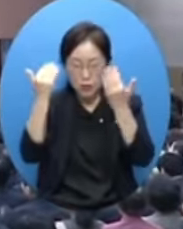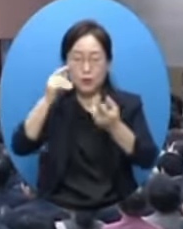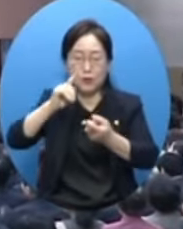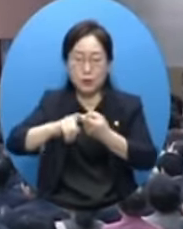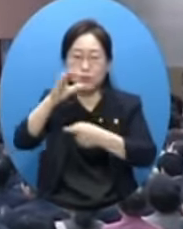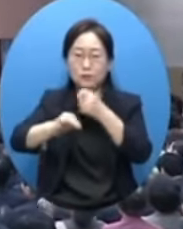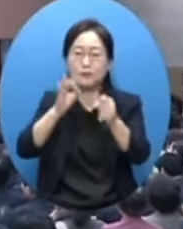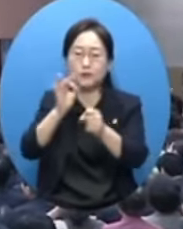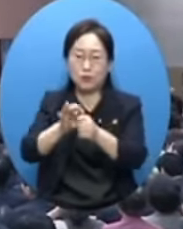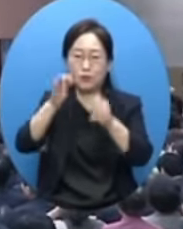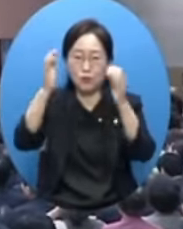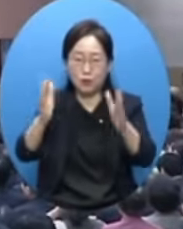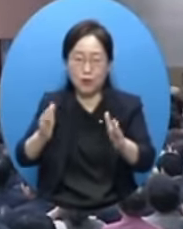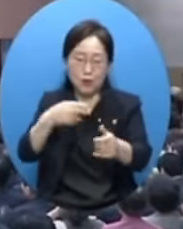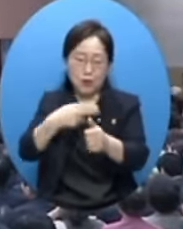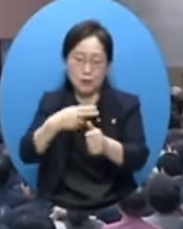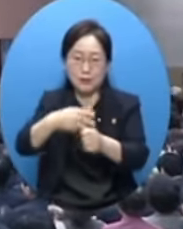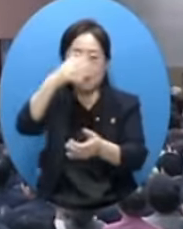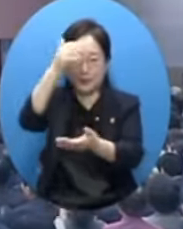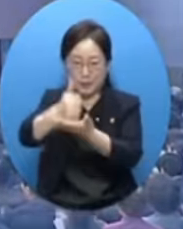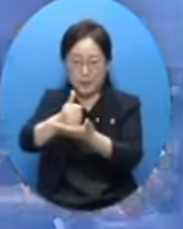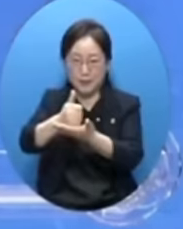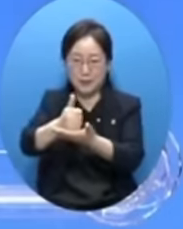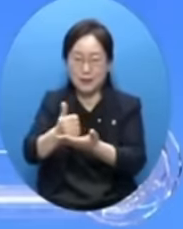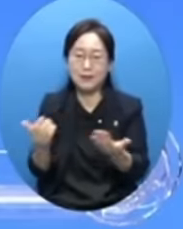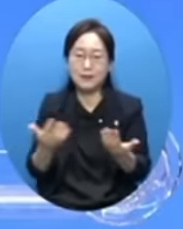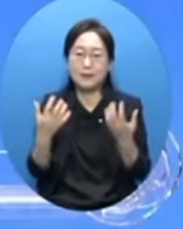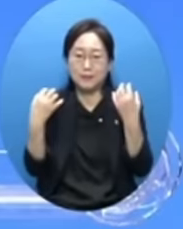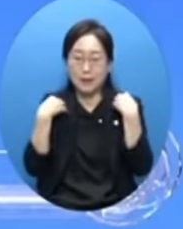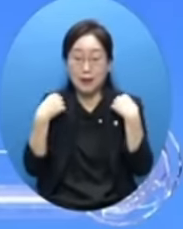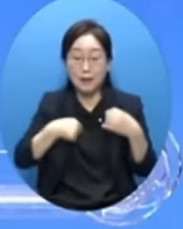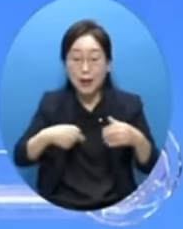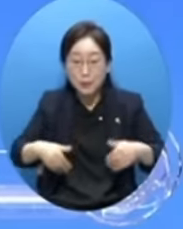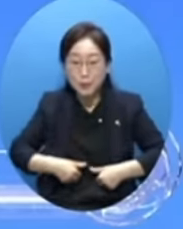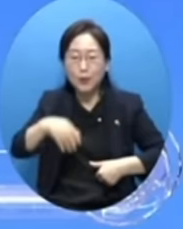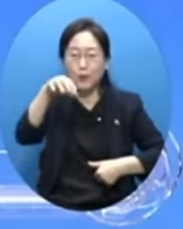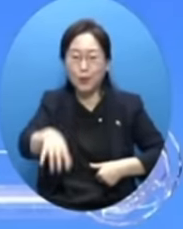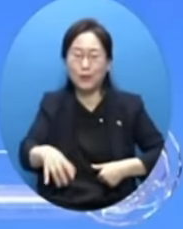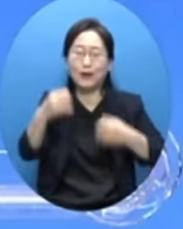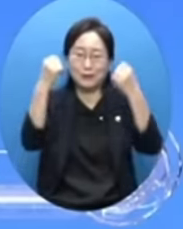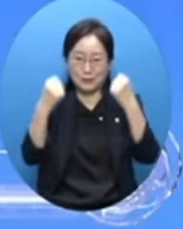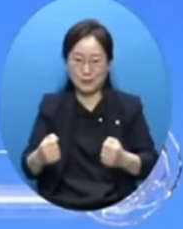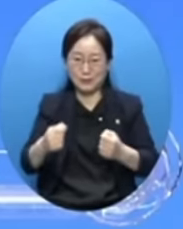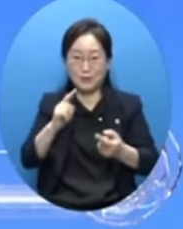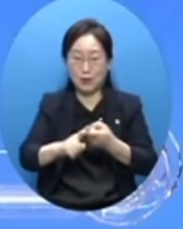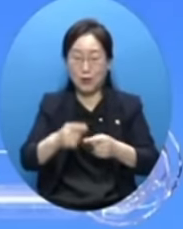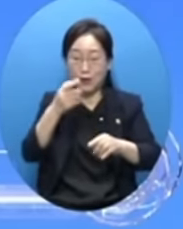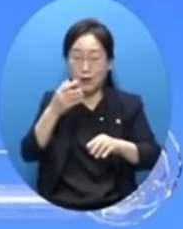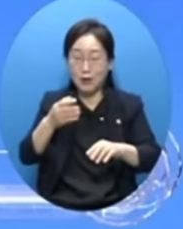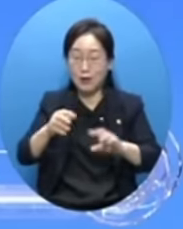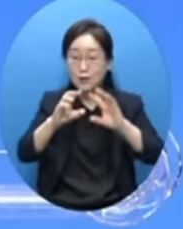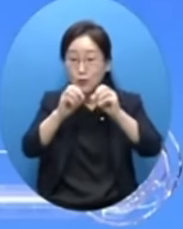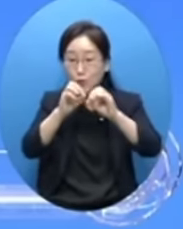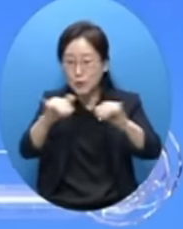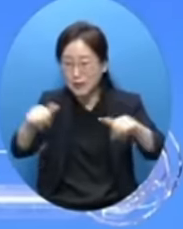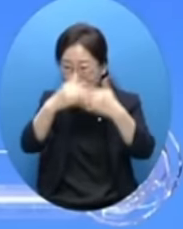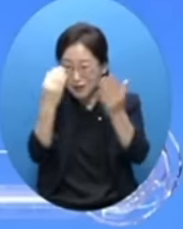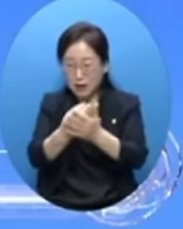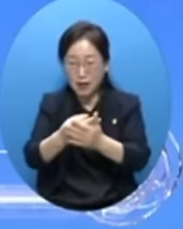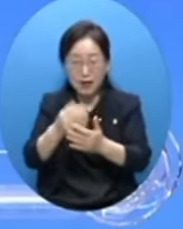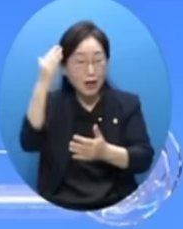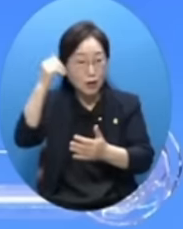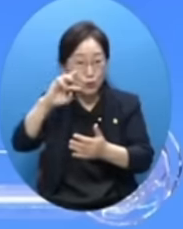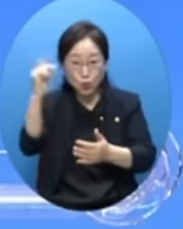동안 교장으로 일을 합니다. 나를 필요하는 곳에 내가 있어야 되겠다. 선교사들 맞아 다 떠나버린 곳에 그는 혼자